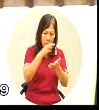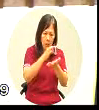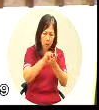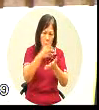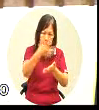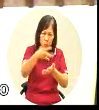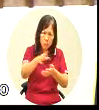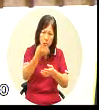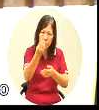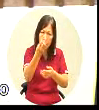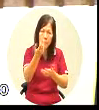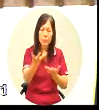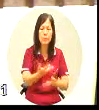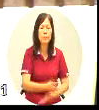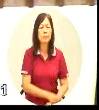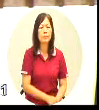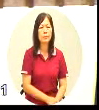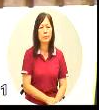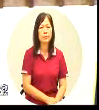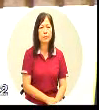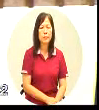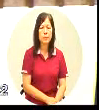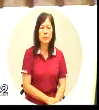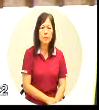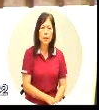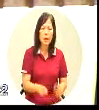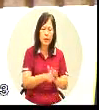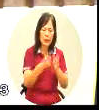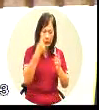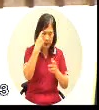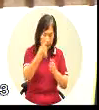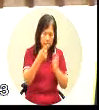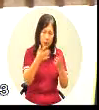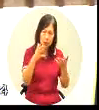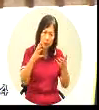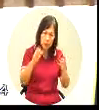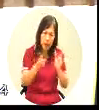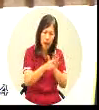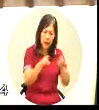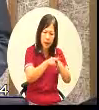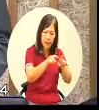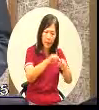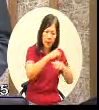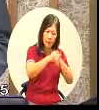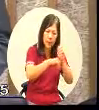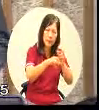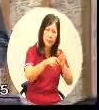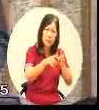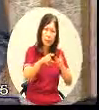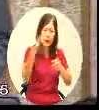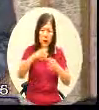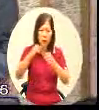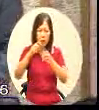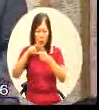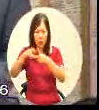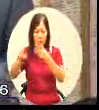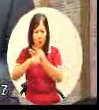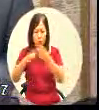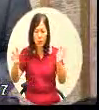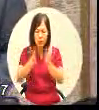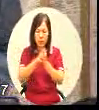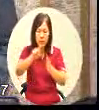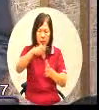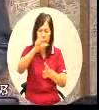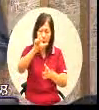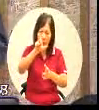少？ 请局长回答。 谢谢主席，谢谢差员。那一天用量，那个民生加工业大概160万吨。 160万吨，